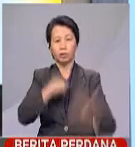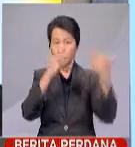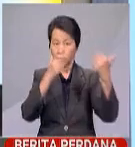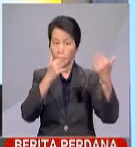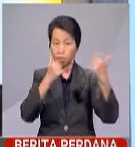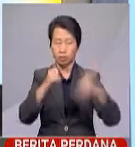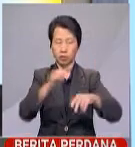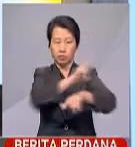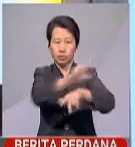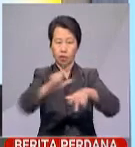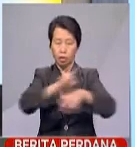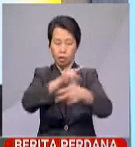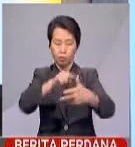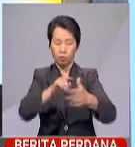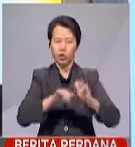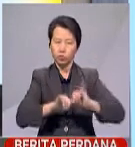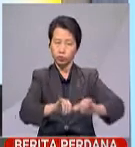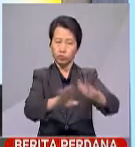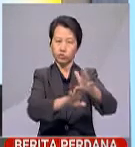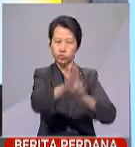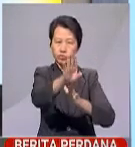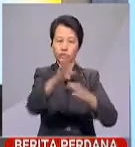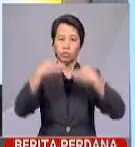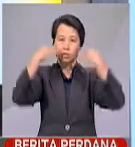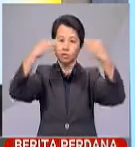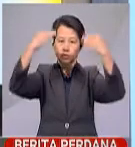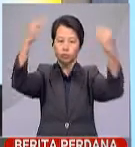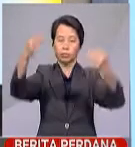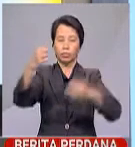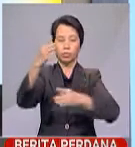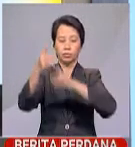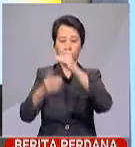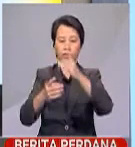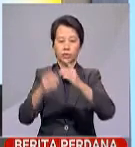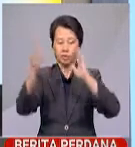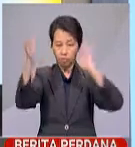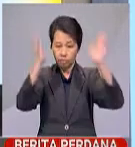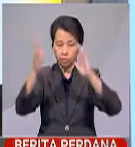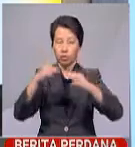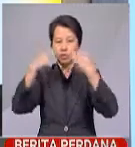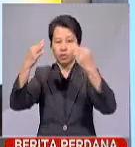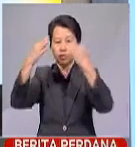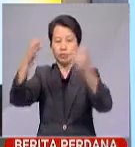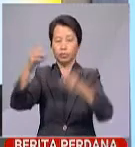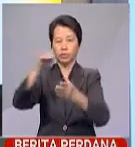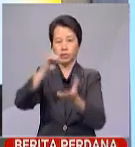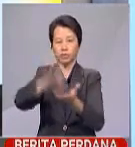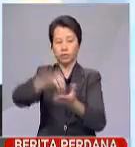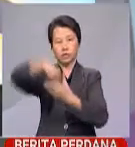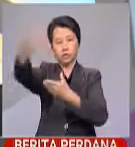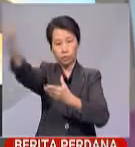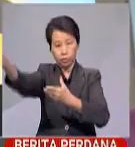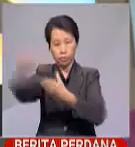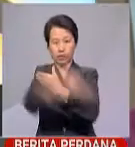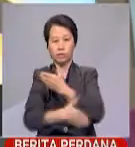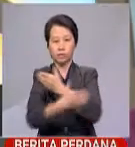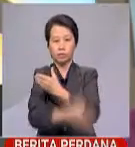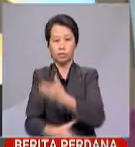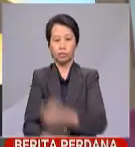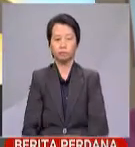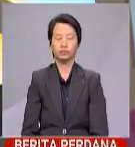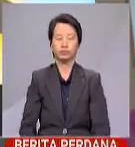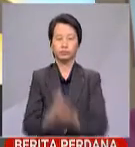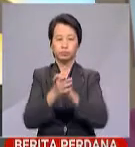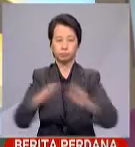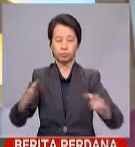berharap agar Labuan terus membangun dan terkenal di peringkat kebangsaan dan juga mahupun luar negara. Selamat